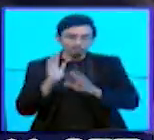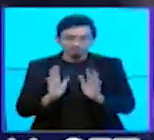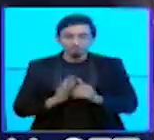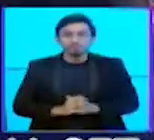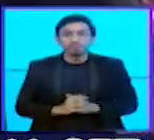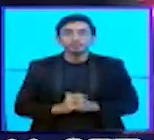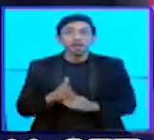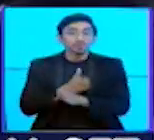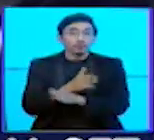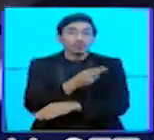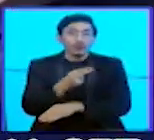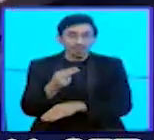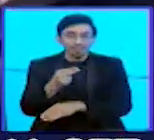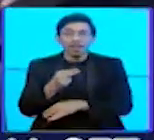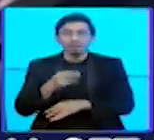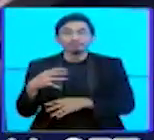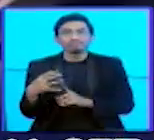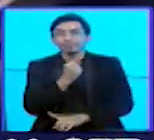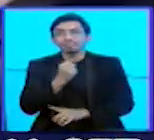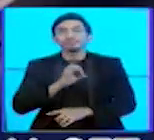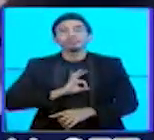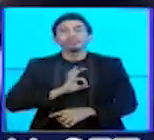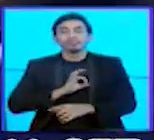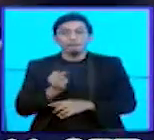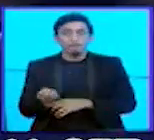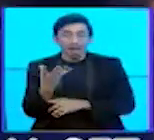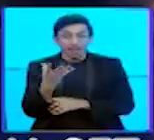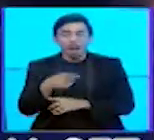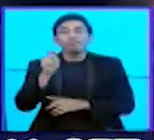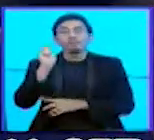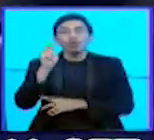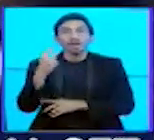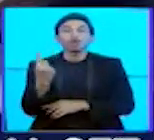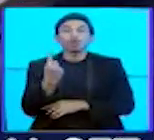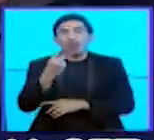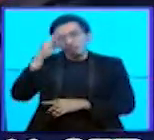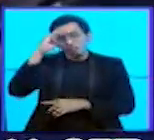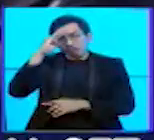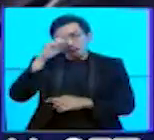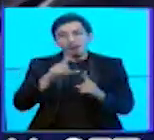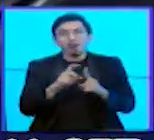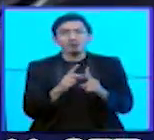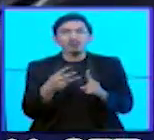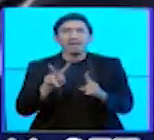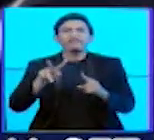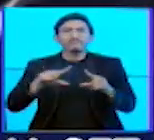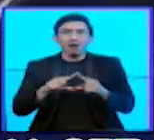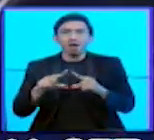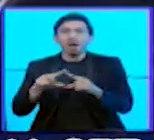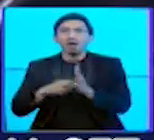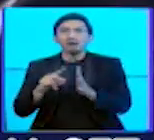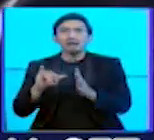21-18, 21-12. Sebelumnya Indonesia meraih satu medali perak juga dari para bulu tangkis tunggal putra